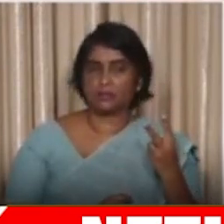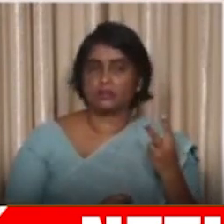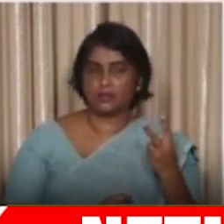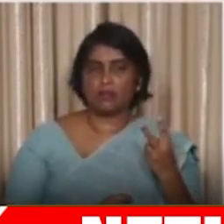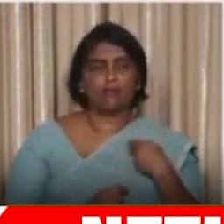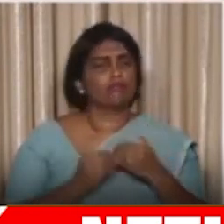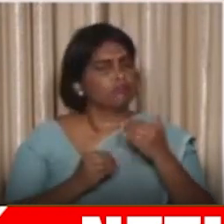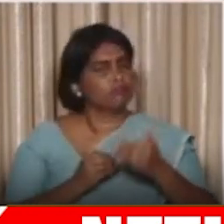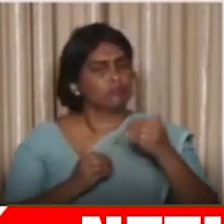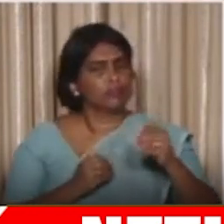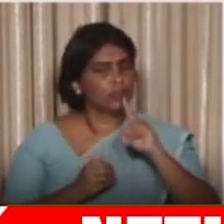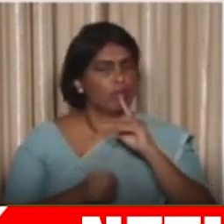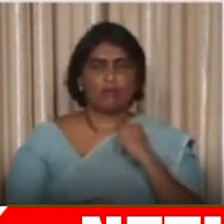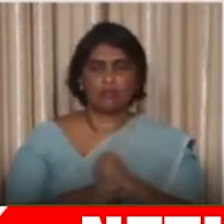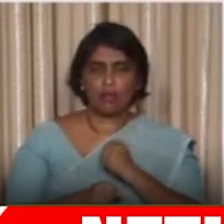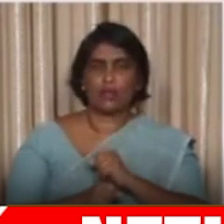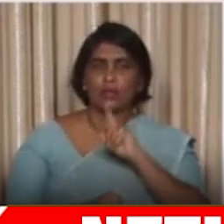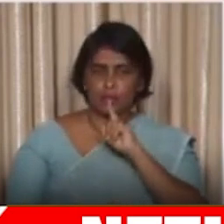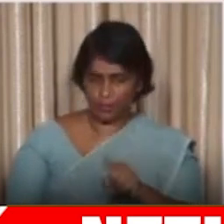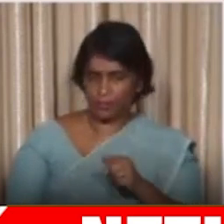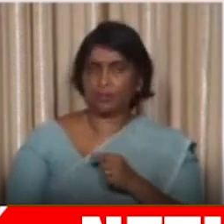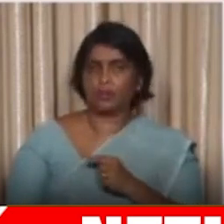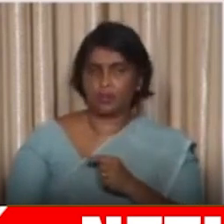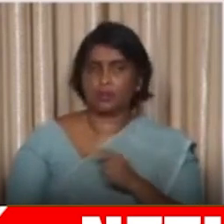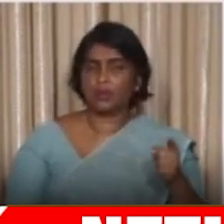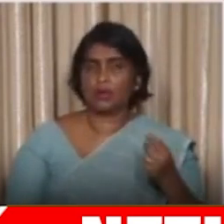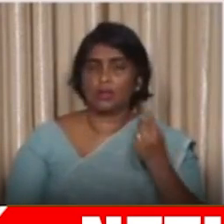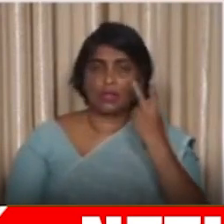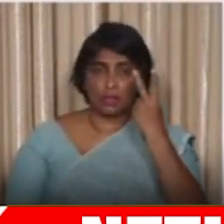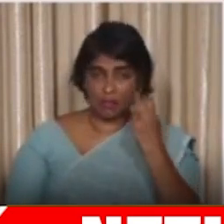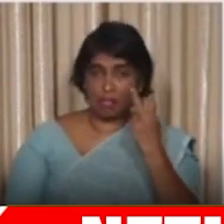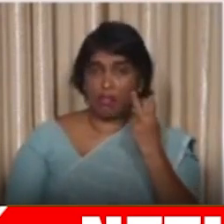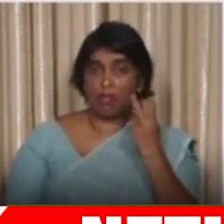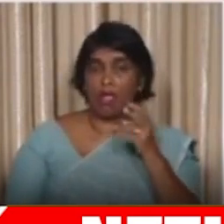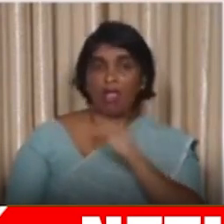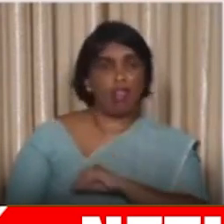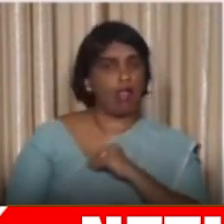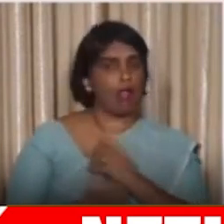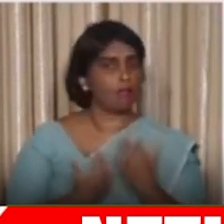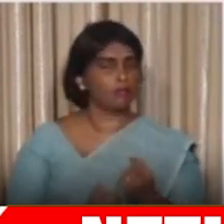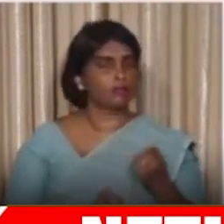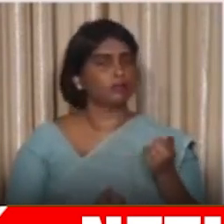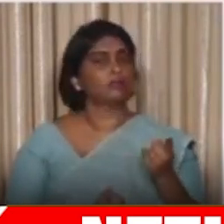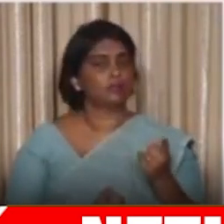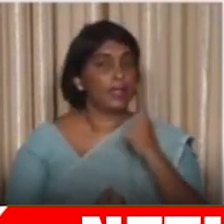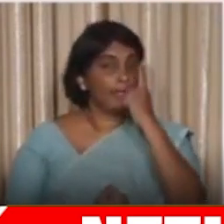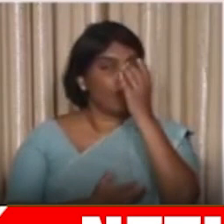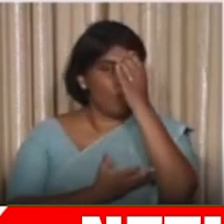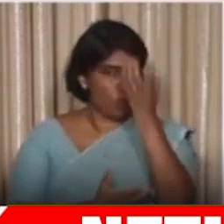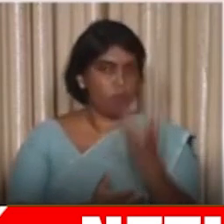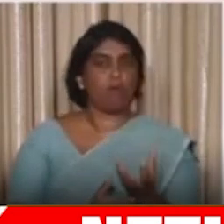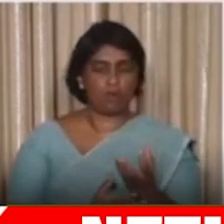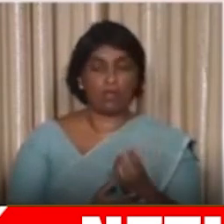විකුණන්නේ. මම දිගින් දිගටම කියන්නේ ආණ්ඩුවට කිව්වේ අපි ඒ රුපියල් 2000ක් ලාභ ගන්නවා එක බෝතලයකින්.